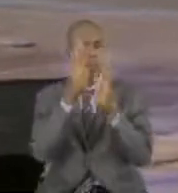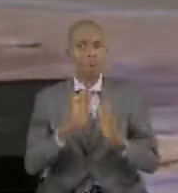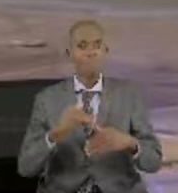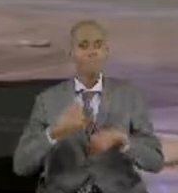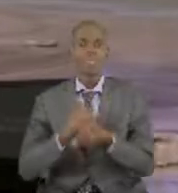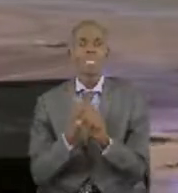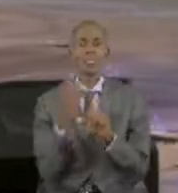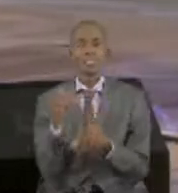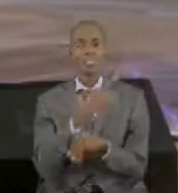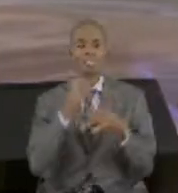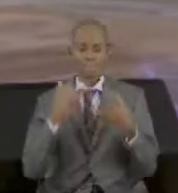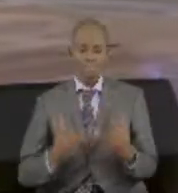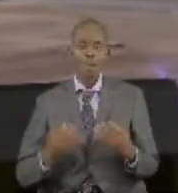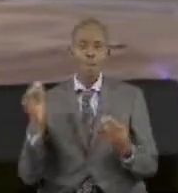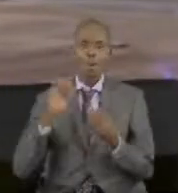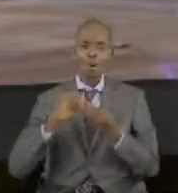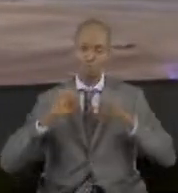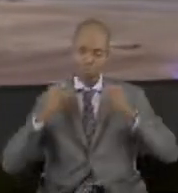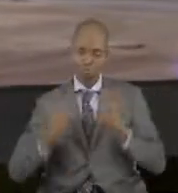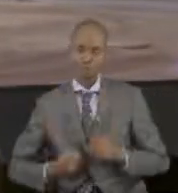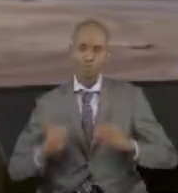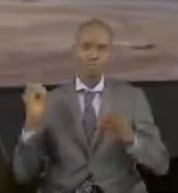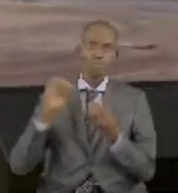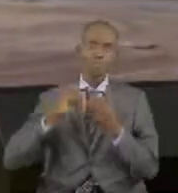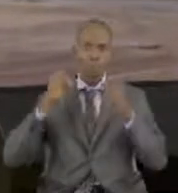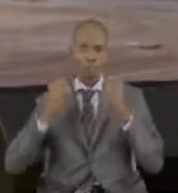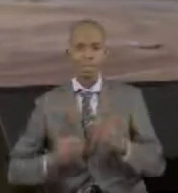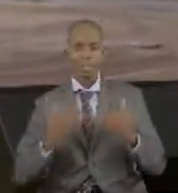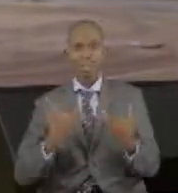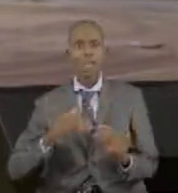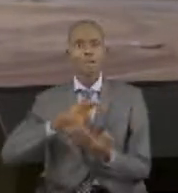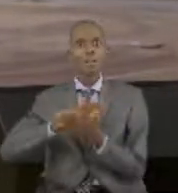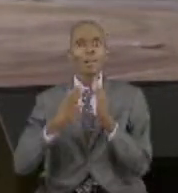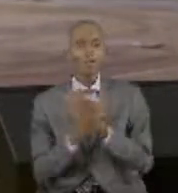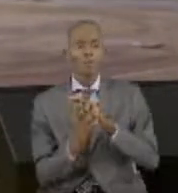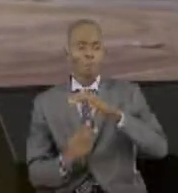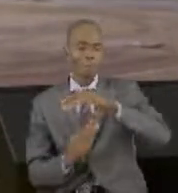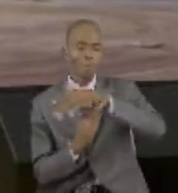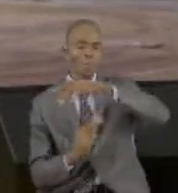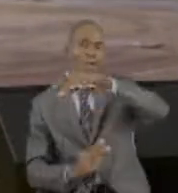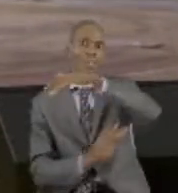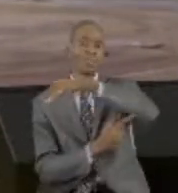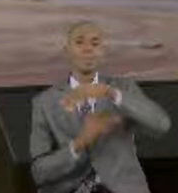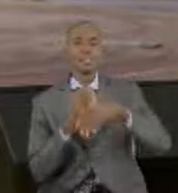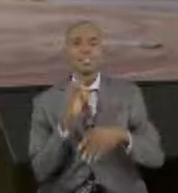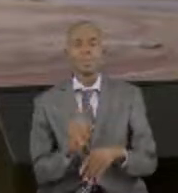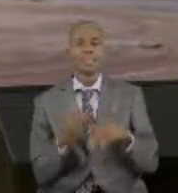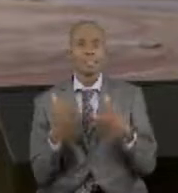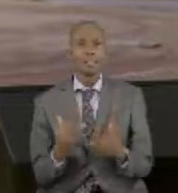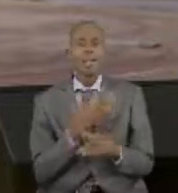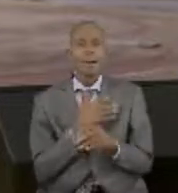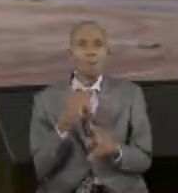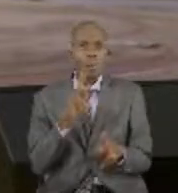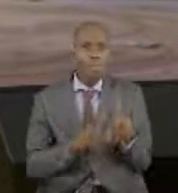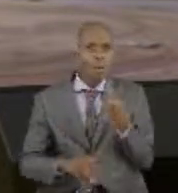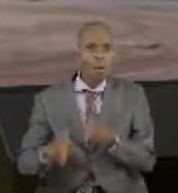c'est ce qui les a rendus forts et forts et forts. Et finalement, ils sont devenus des piliers. Ils pouvaient être consultés. Les